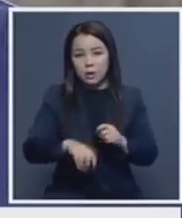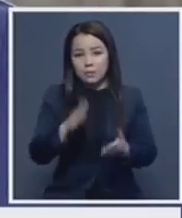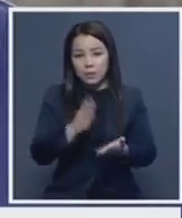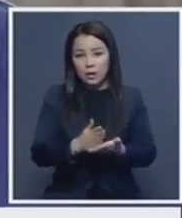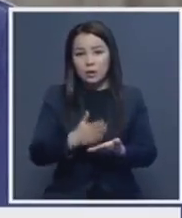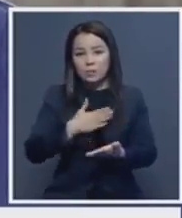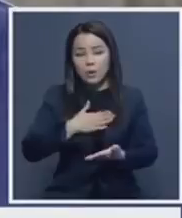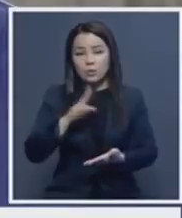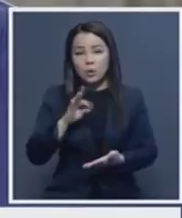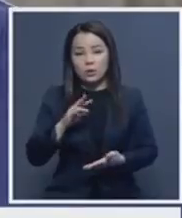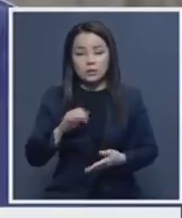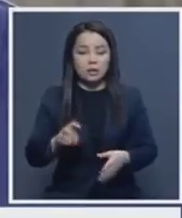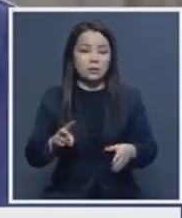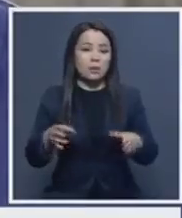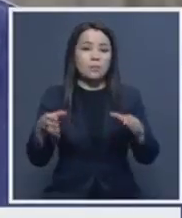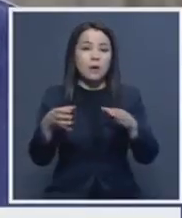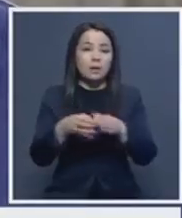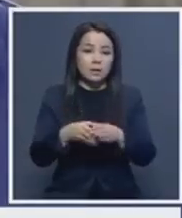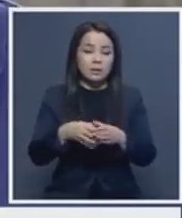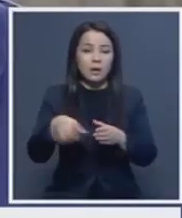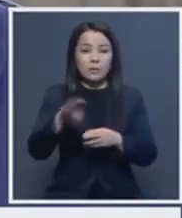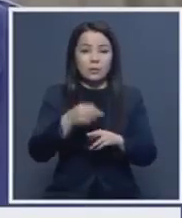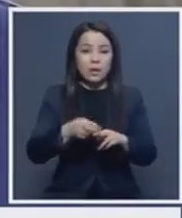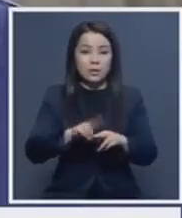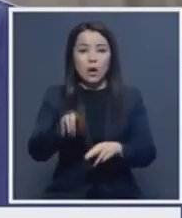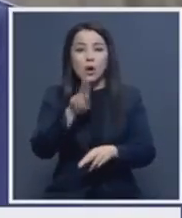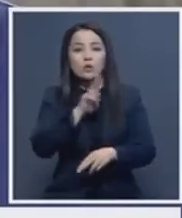осы Нұр Отан жиналысында бүгін елбасымыз